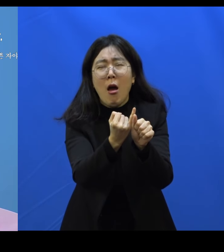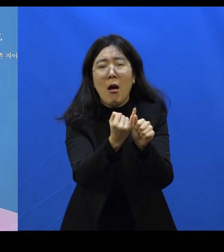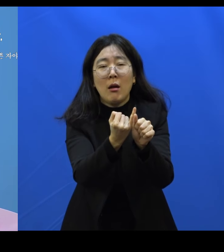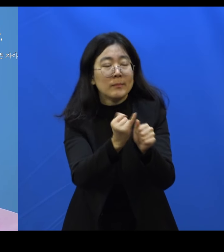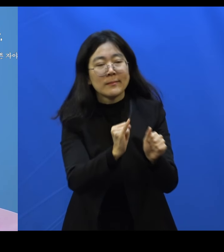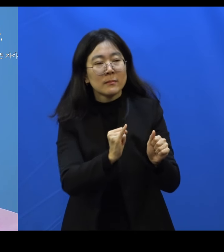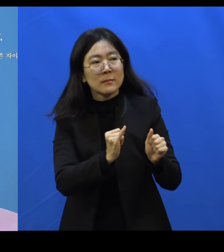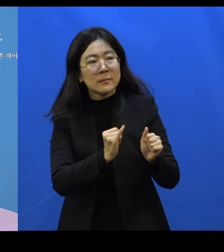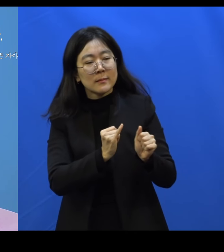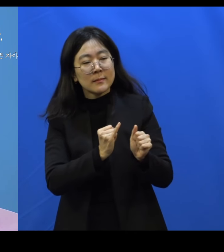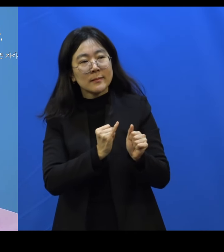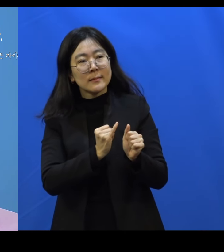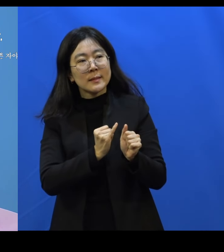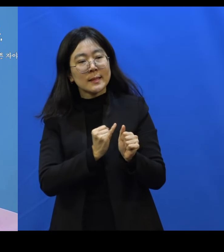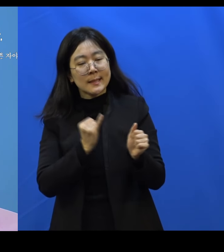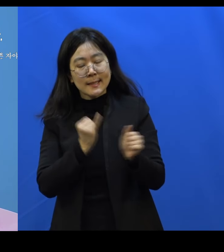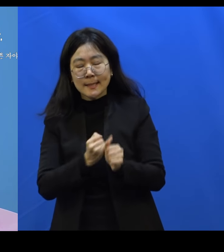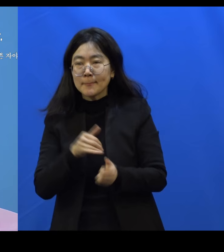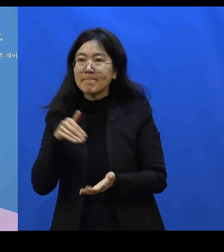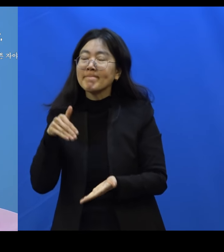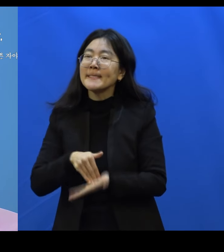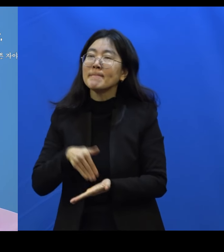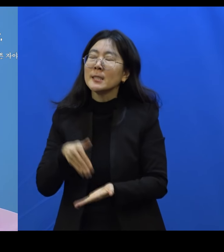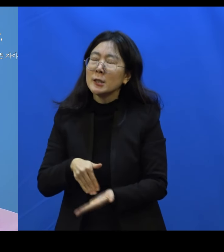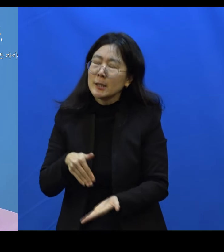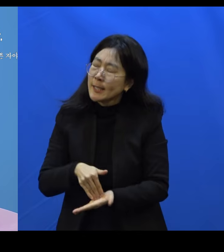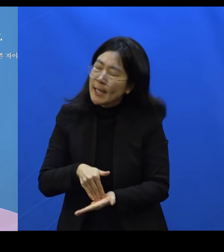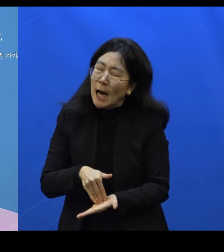내가 이 인간하고 왜 했지?